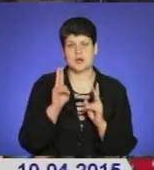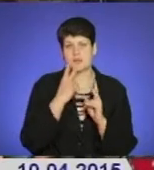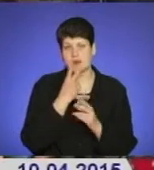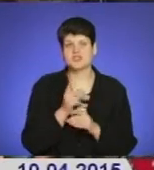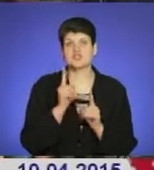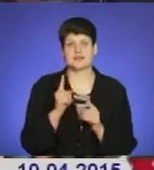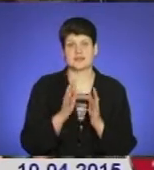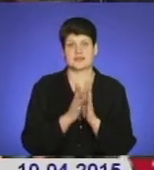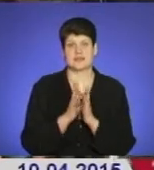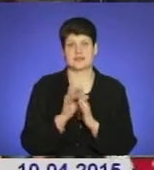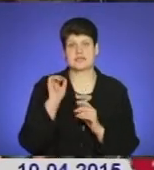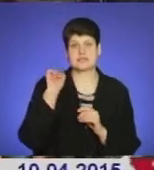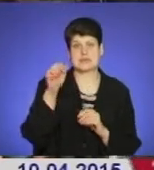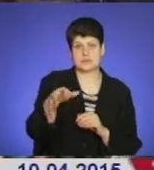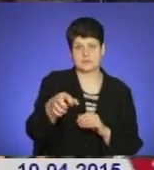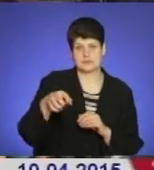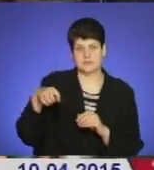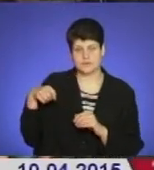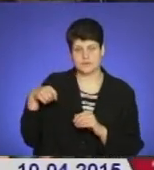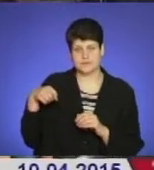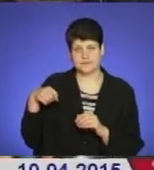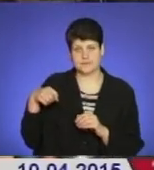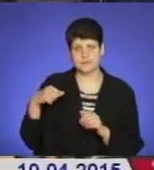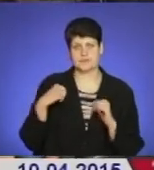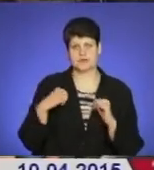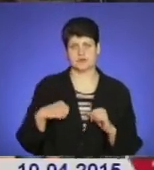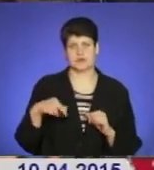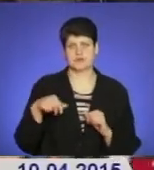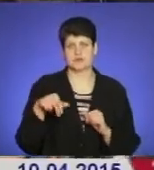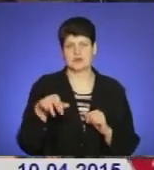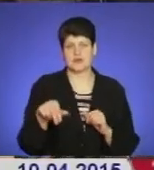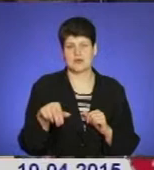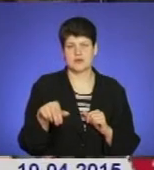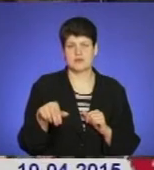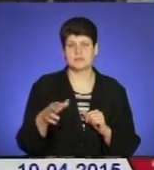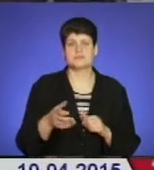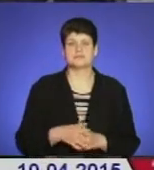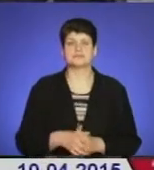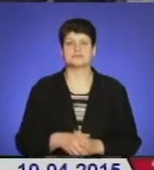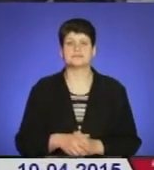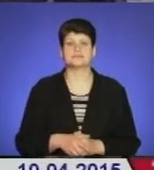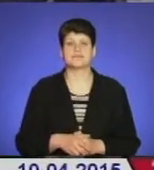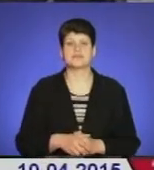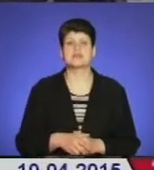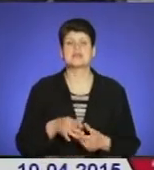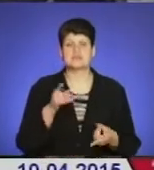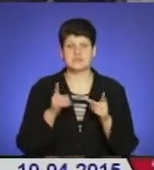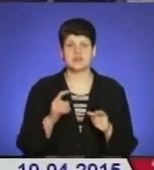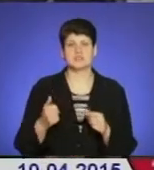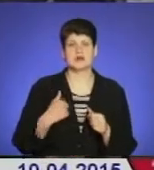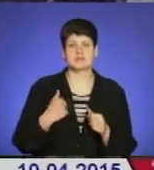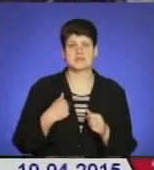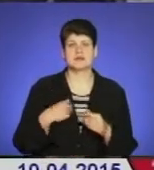травичку. Взяв таку річ, закинув вперед, протягнув і спокійно йдеш. Тобто розтяжок немає. Справжня армійська